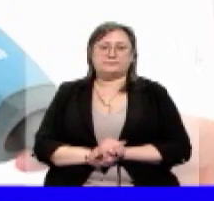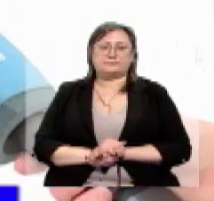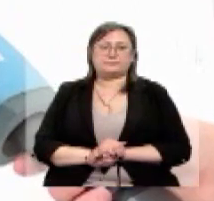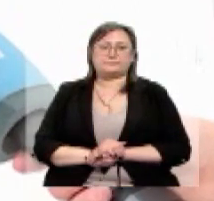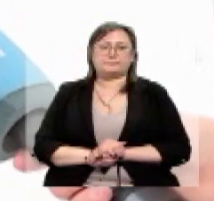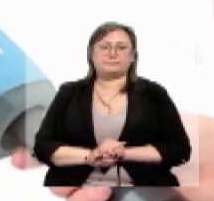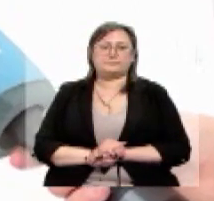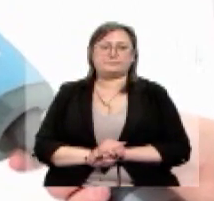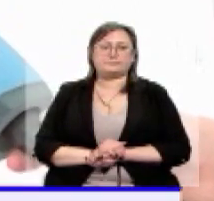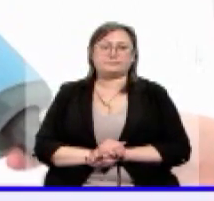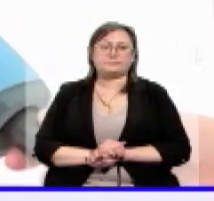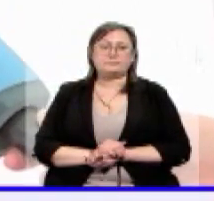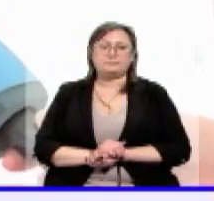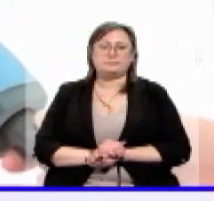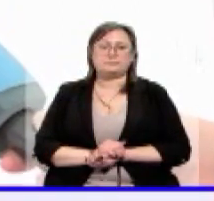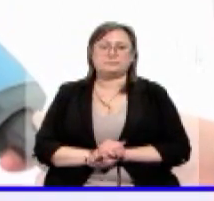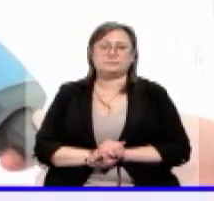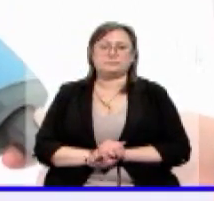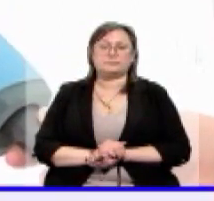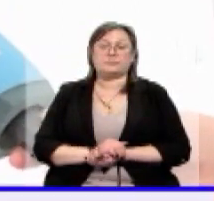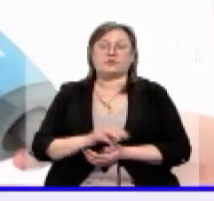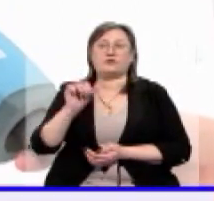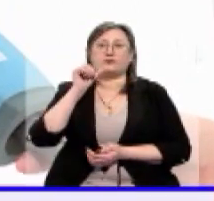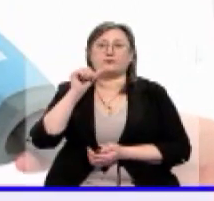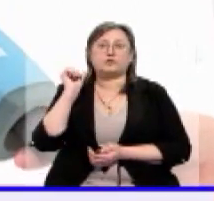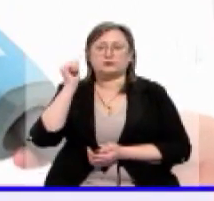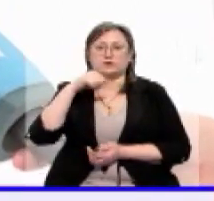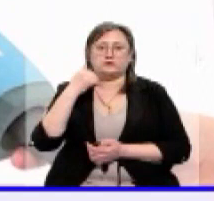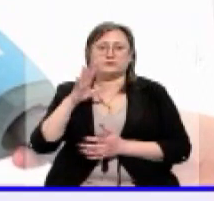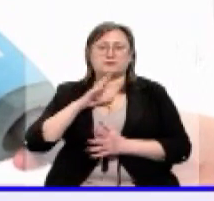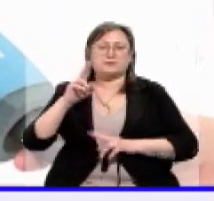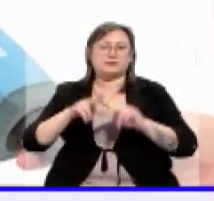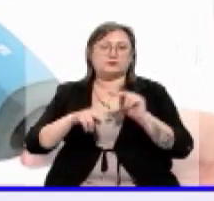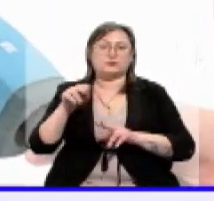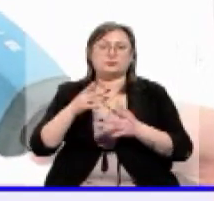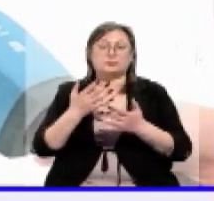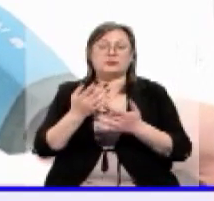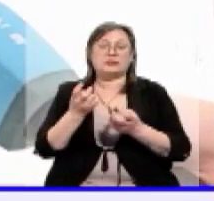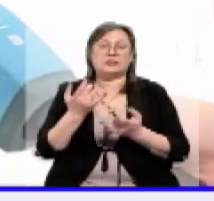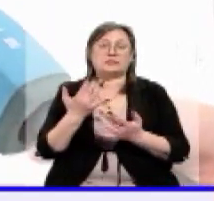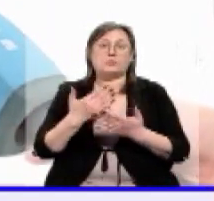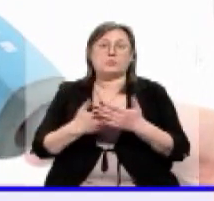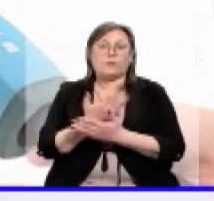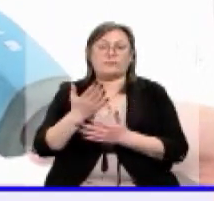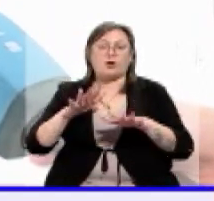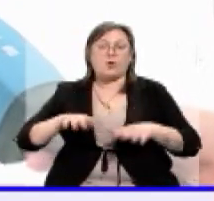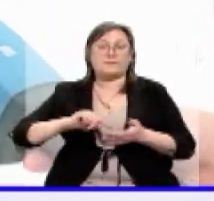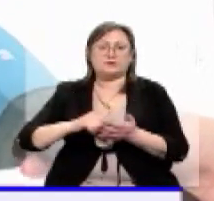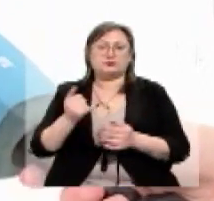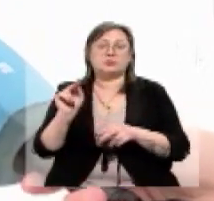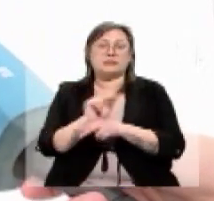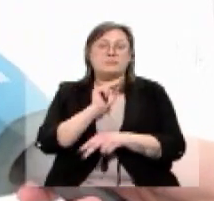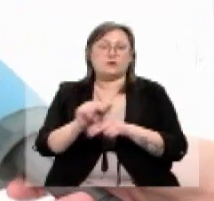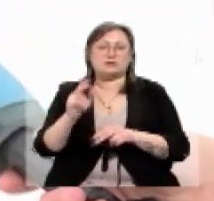установили связь. Былтыр бірқатар жаңа нысандары бой көтерді. Енді ескілеріне күрделі жөндеу жұмыстары жүргізілуде. Мысалы, балаларға арналып